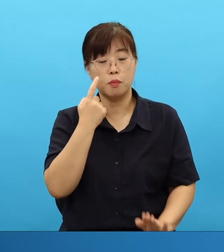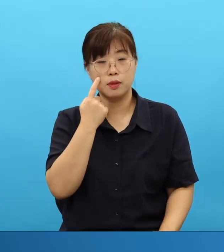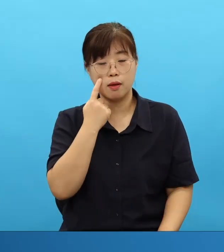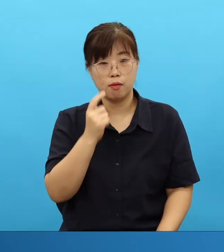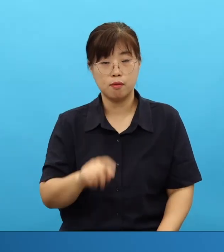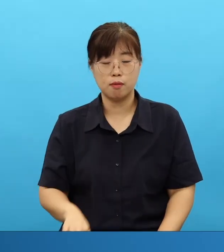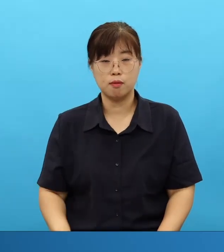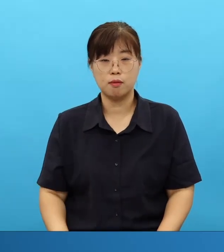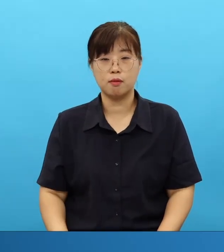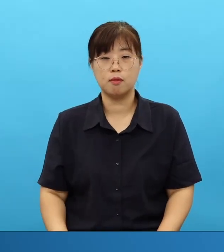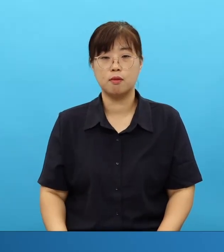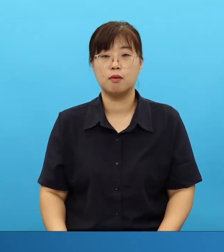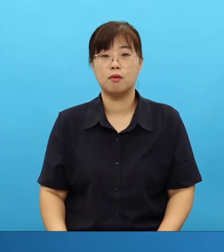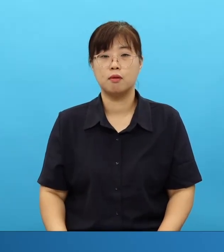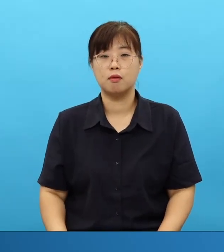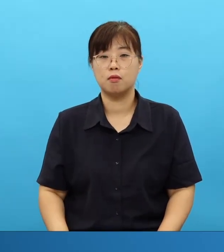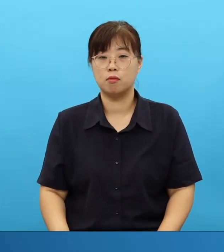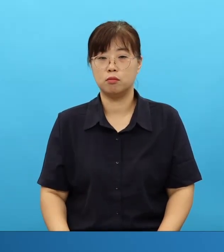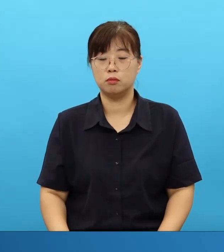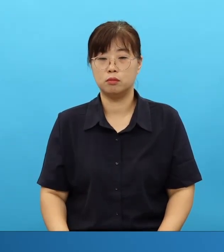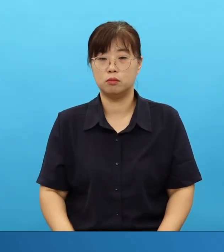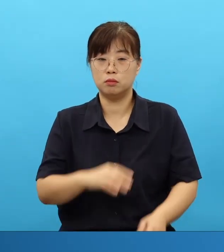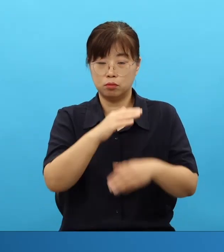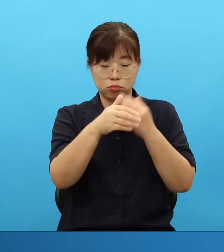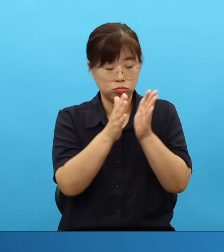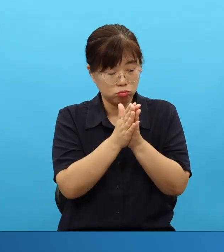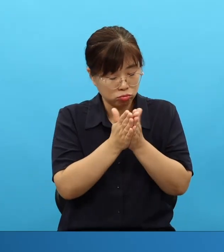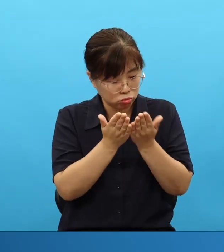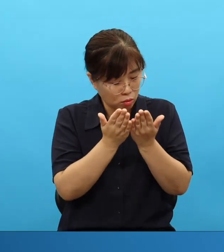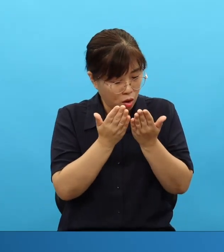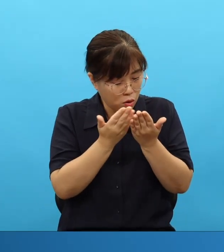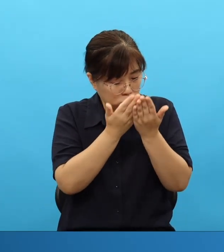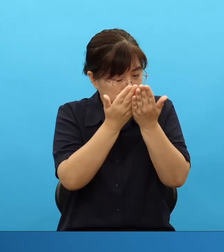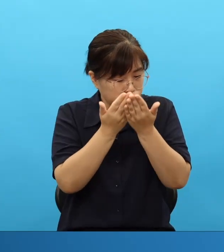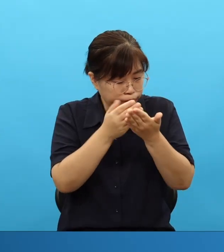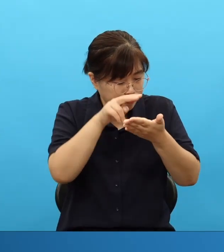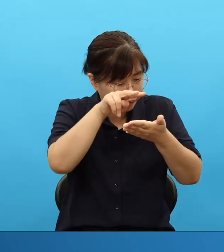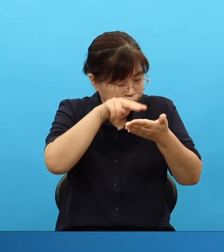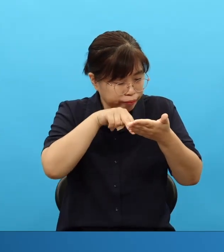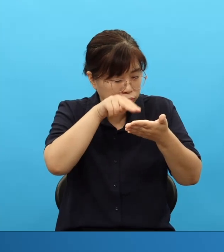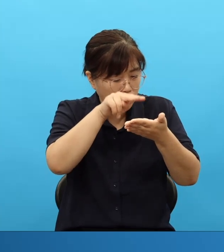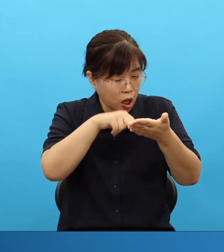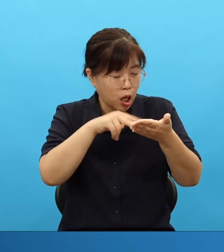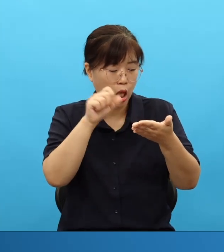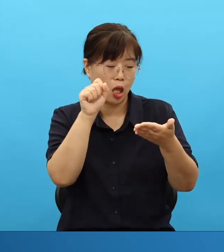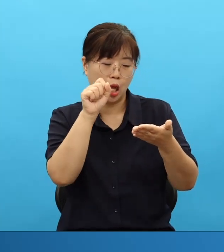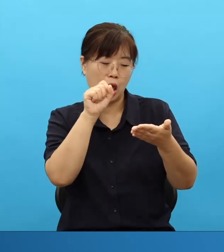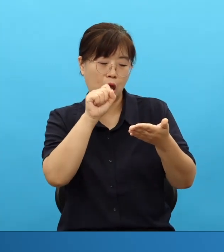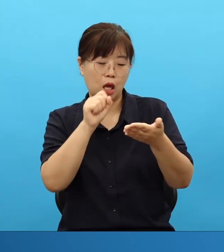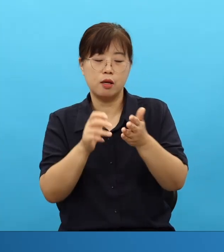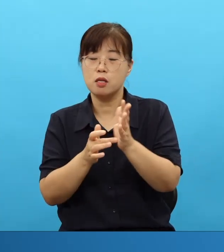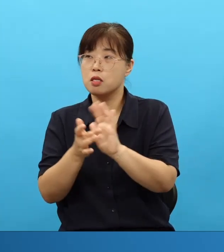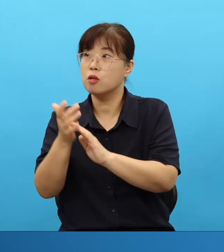비밀로 나는을 보요 예수님이 마지막에 하나를 남